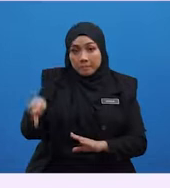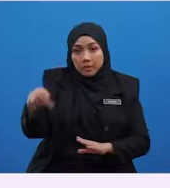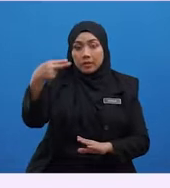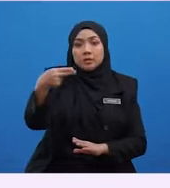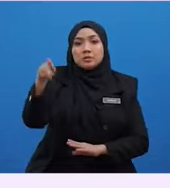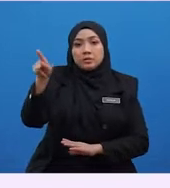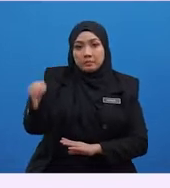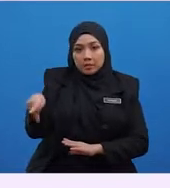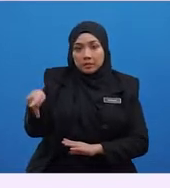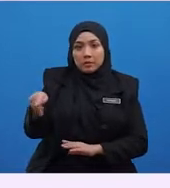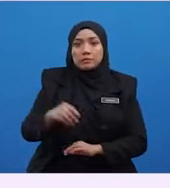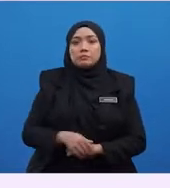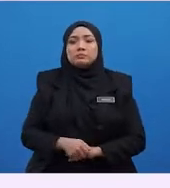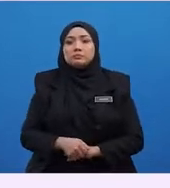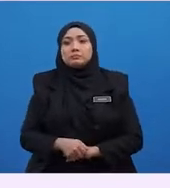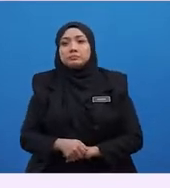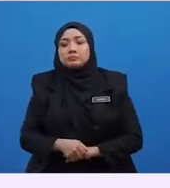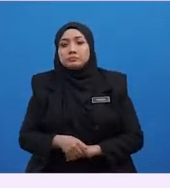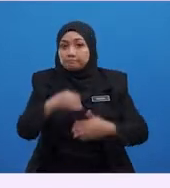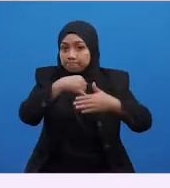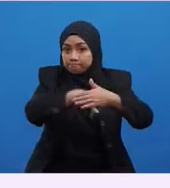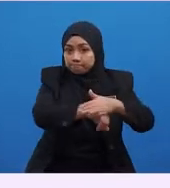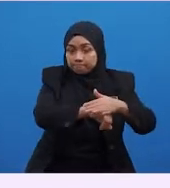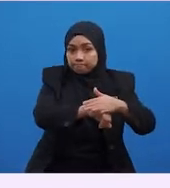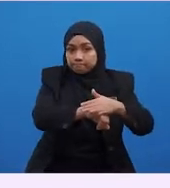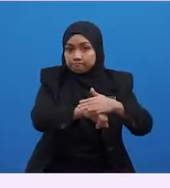iaitu include capaian.php.